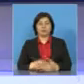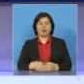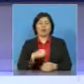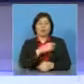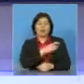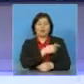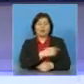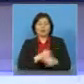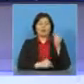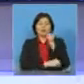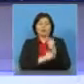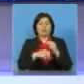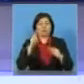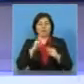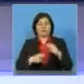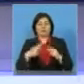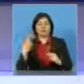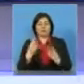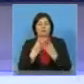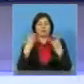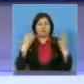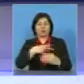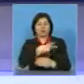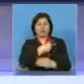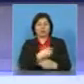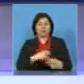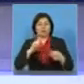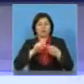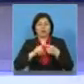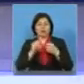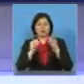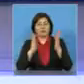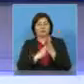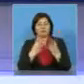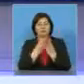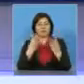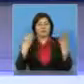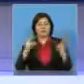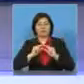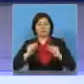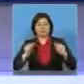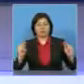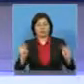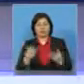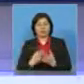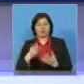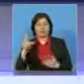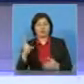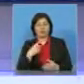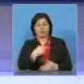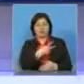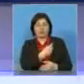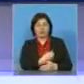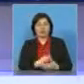Медицинские работники завершили второй этап вакцинирования от коронавируса. И теперь очередь за педагогами. В числе первых